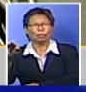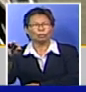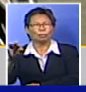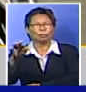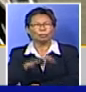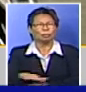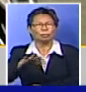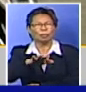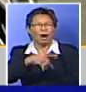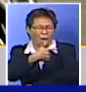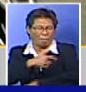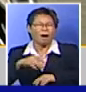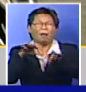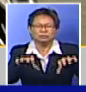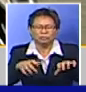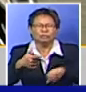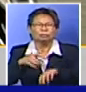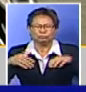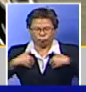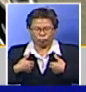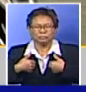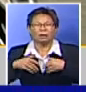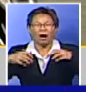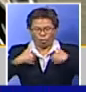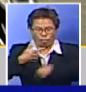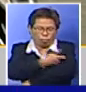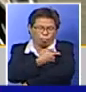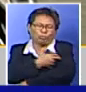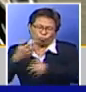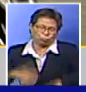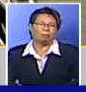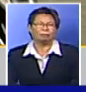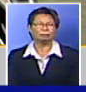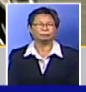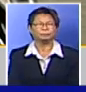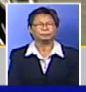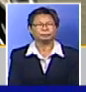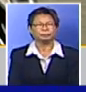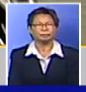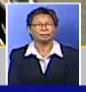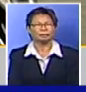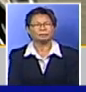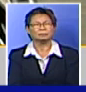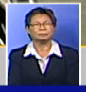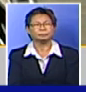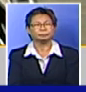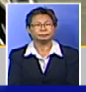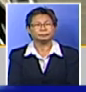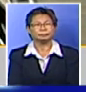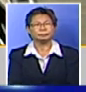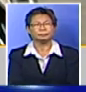17,800 ekor haiwan sampai 20 hari bulan Julai ini mereka dah memberi vaksin. So ini